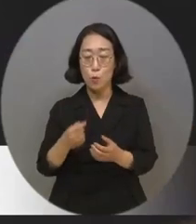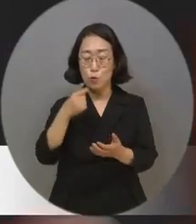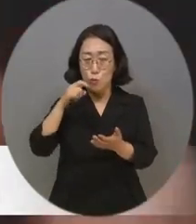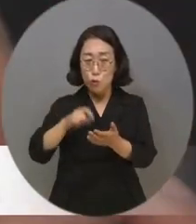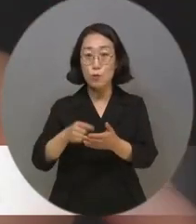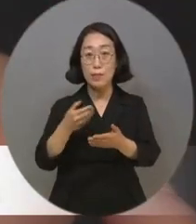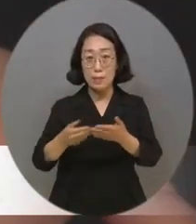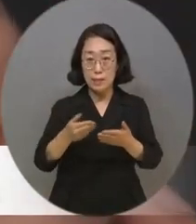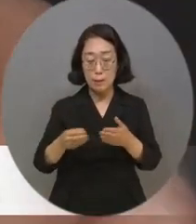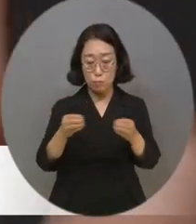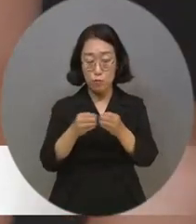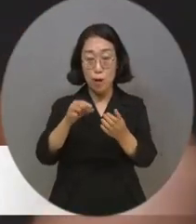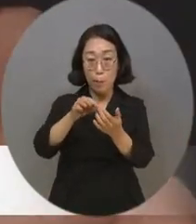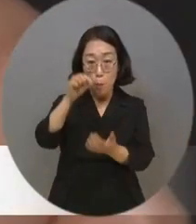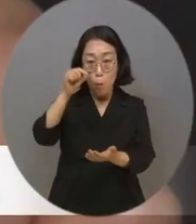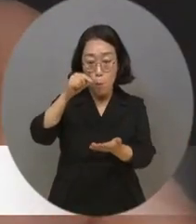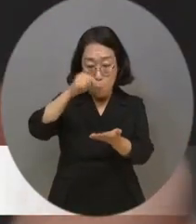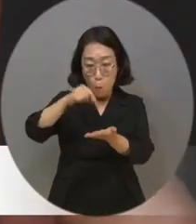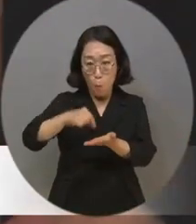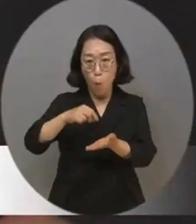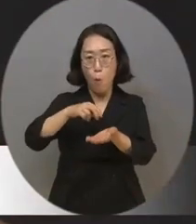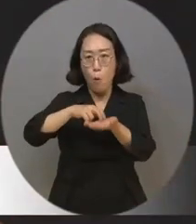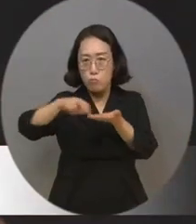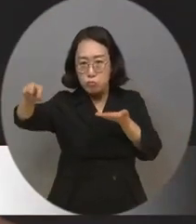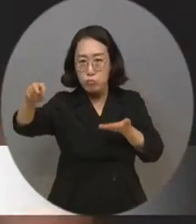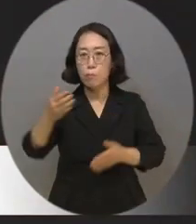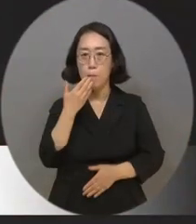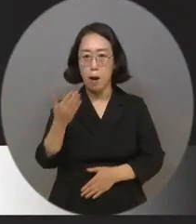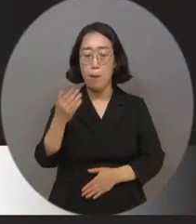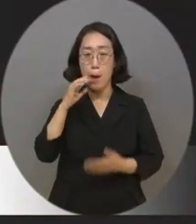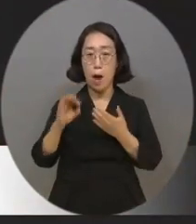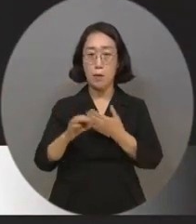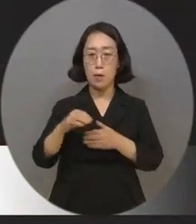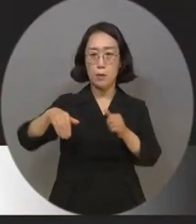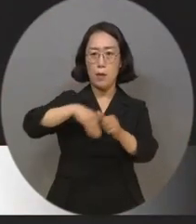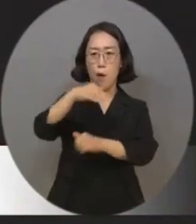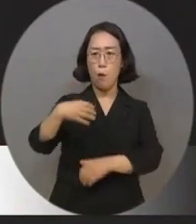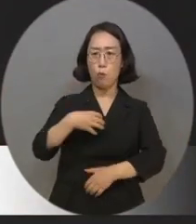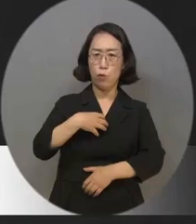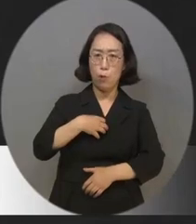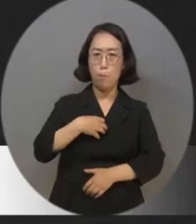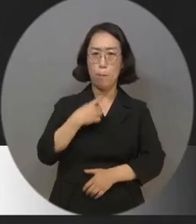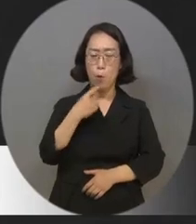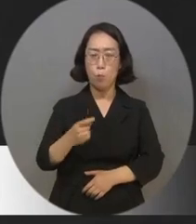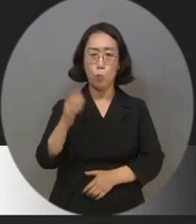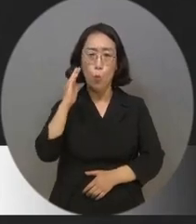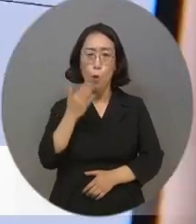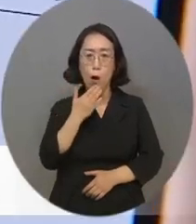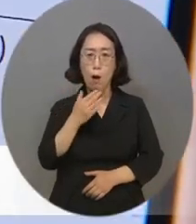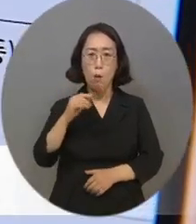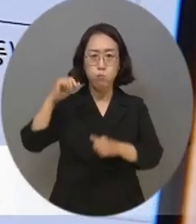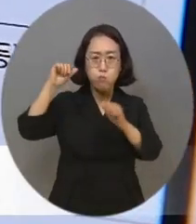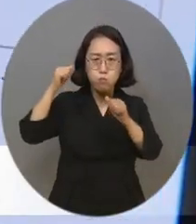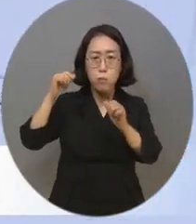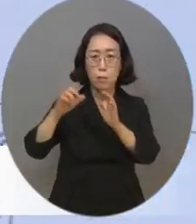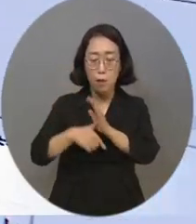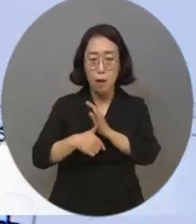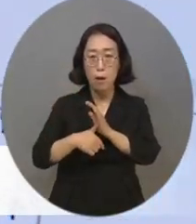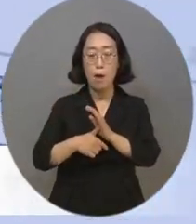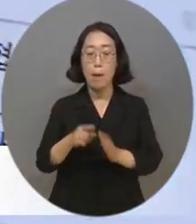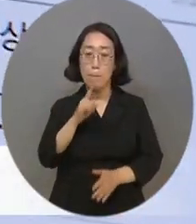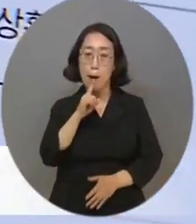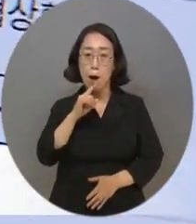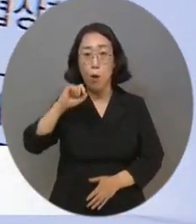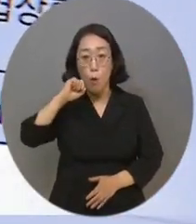그림이나 문구를 선택해 신고할 수 있습니다 만약 위협 상황에 노였거나 청각장애인의 경우 음성통화